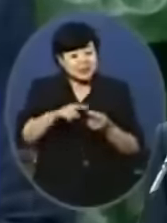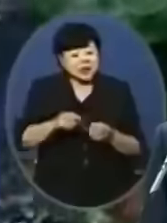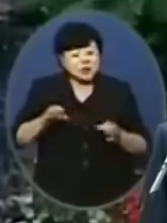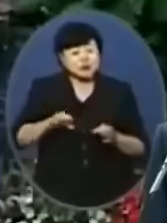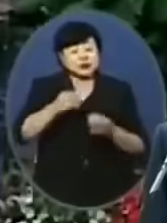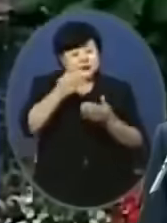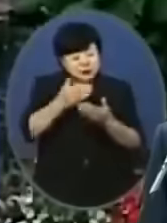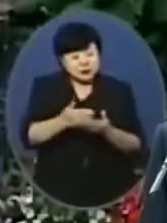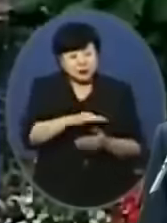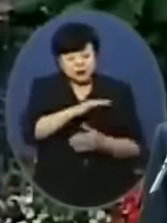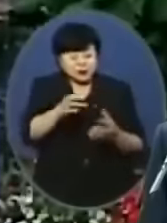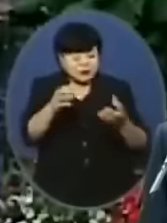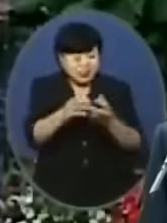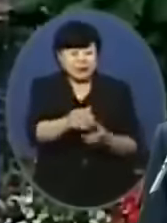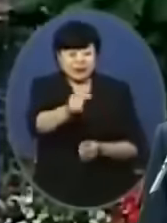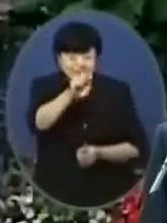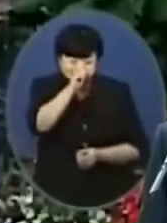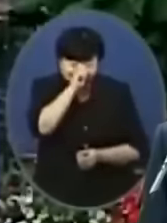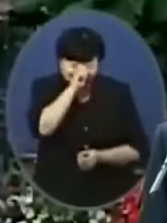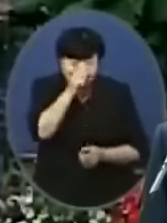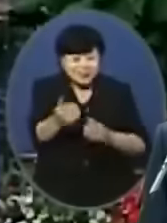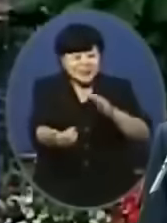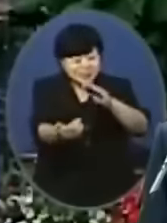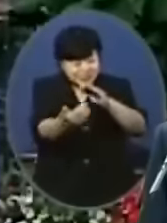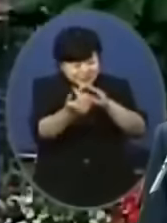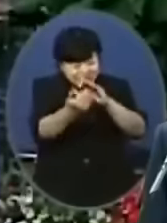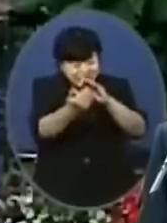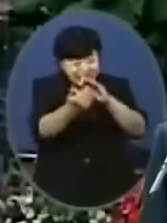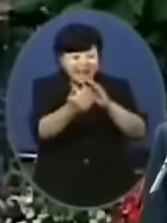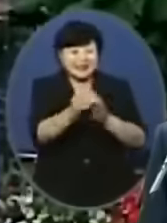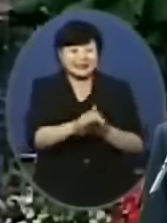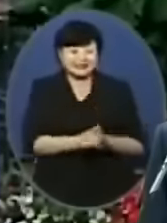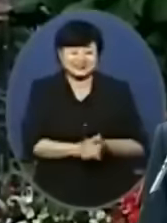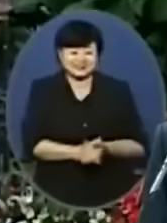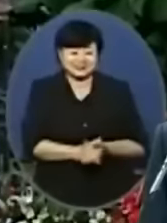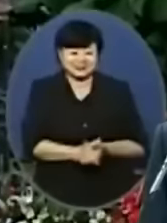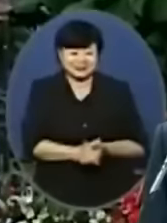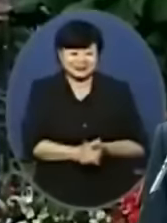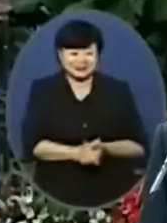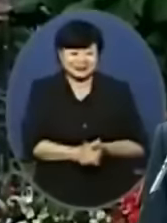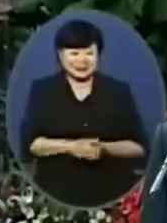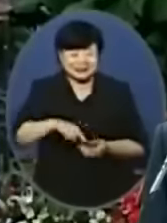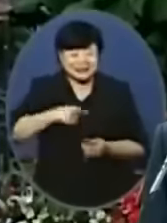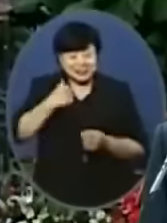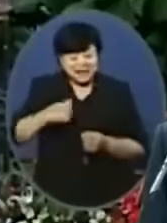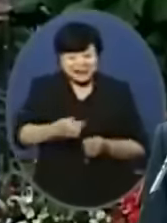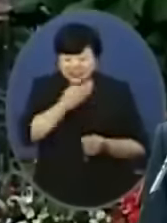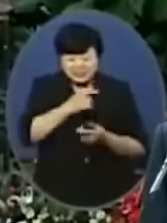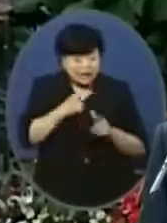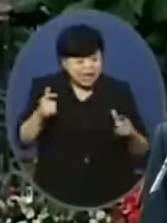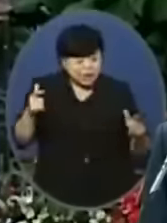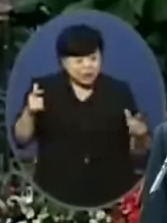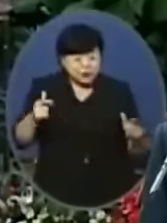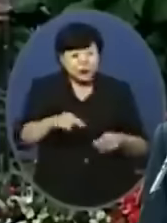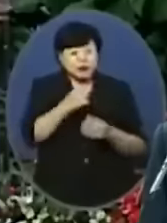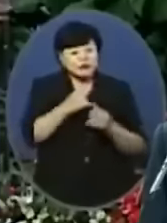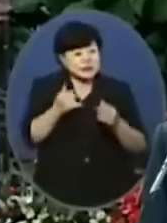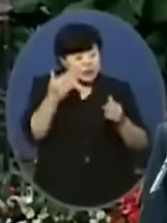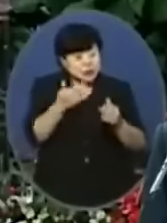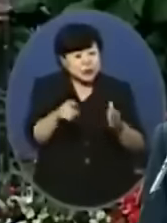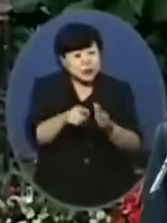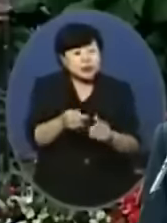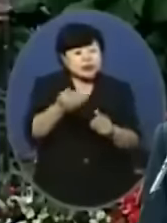뜻대로 부르심을 입은 자들에게는 모든 것이 합력하여 선을 이루느니라. 자기 아들을 아끼지 아니하시고 우리 모든 사람을